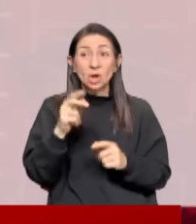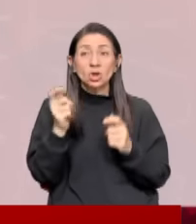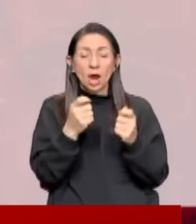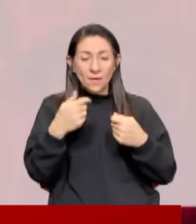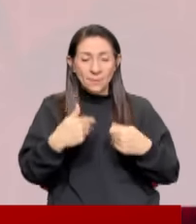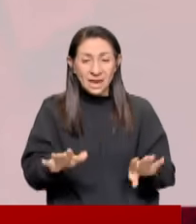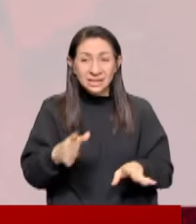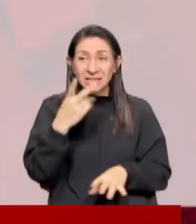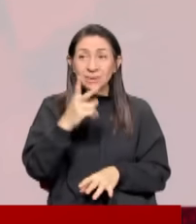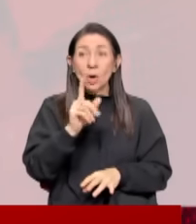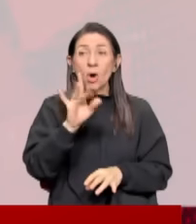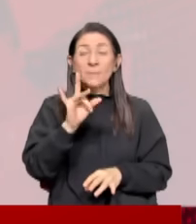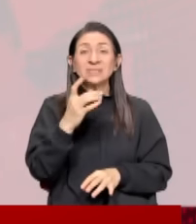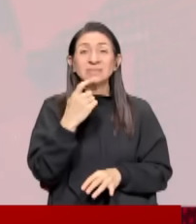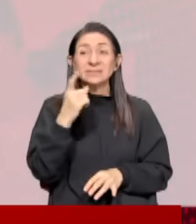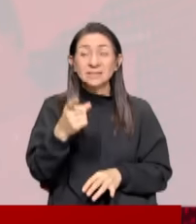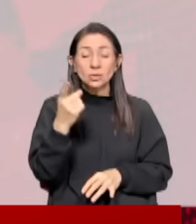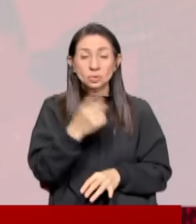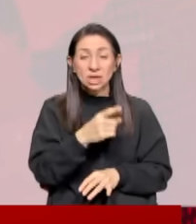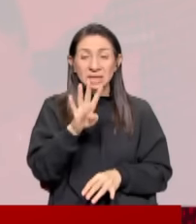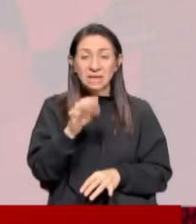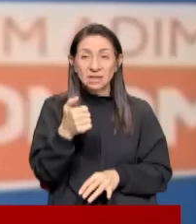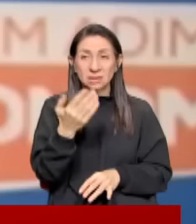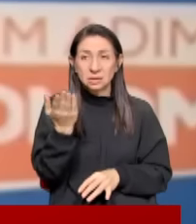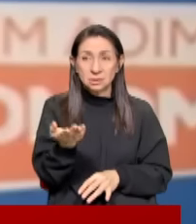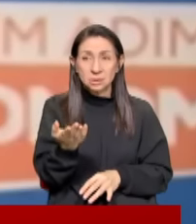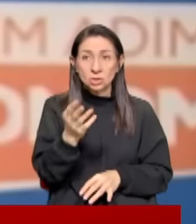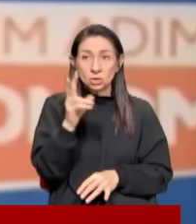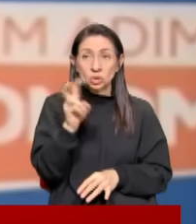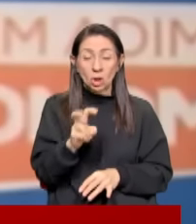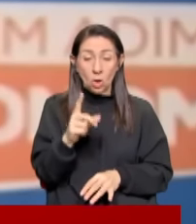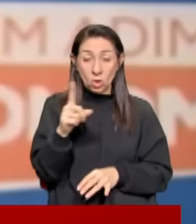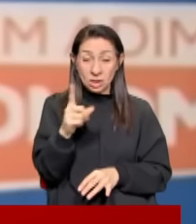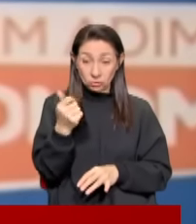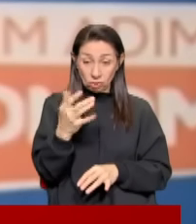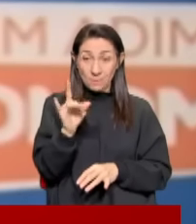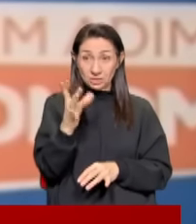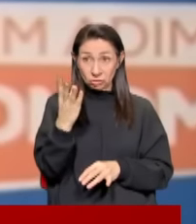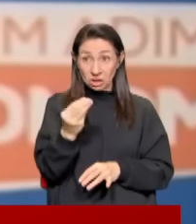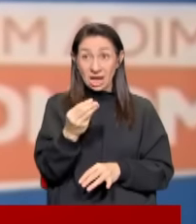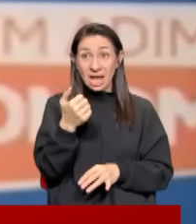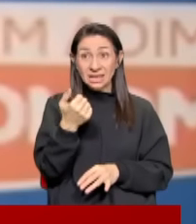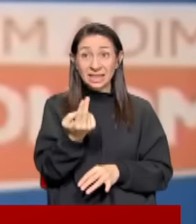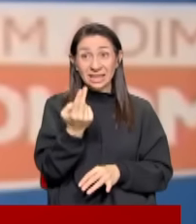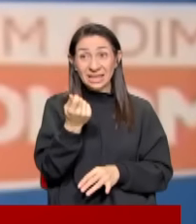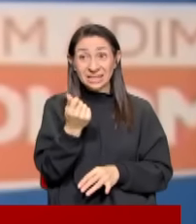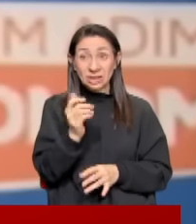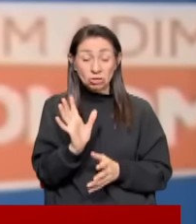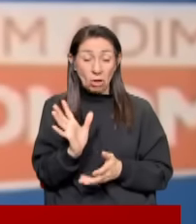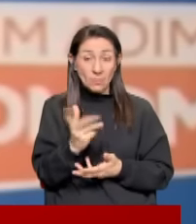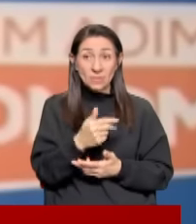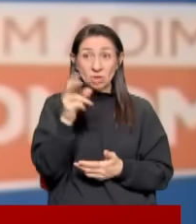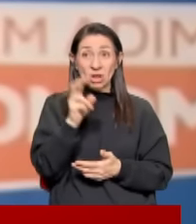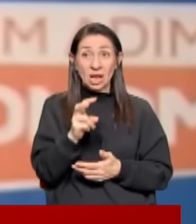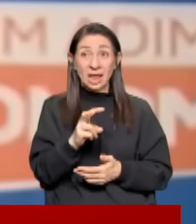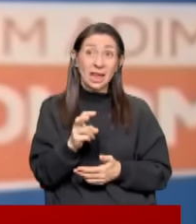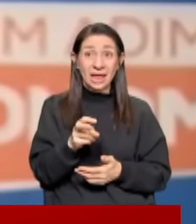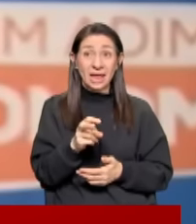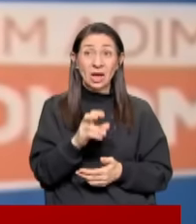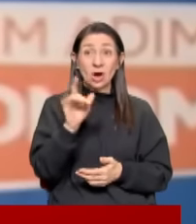görevi bıraktığı 2015 yılındaysa %46. Dolar 10 lira olacak ya, 15 lira olacak ya, 6 liradan 7 liradan toplayalım dolarları.